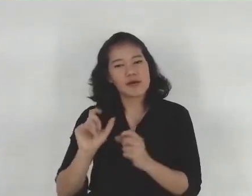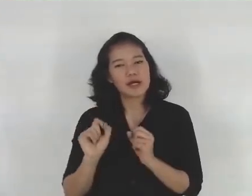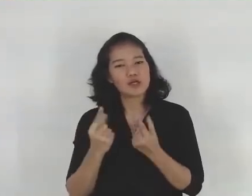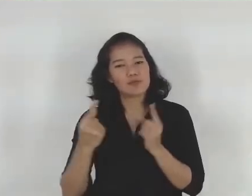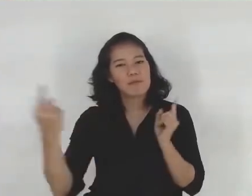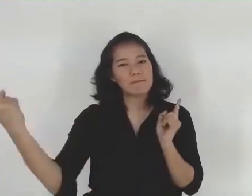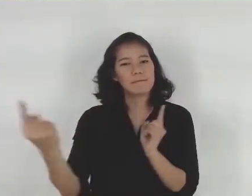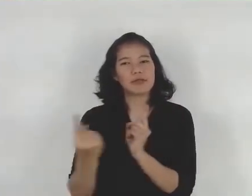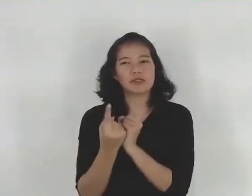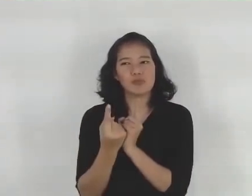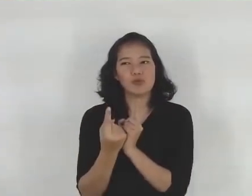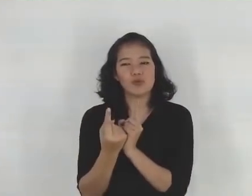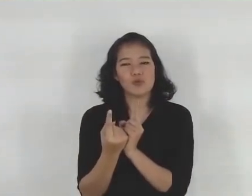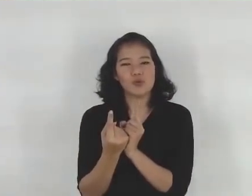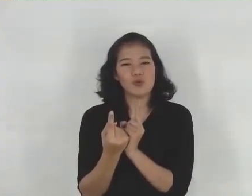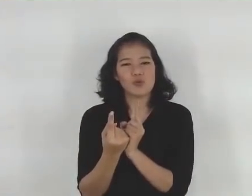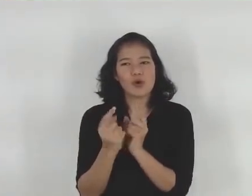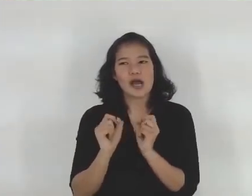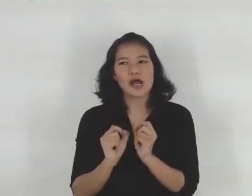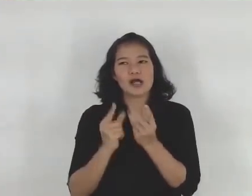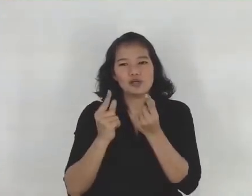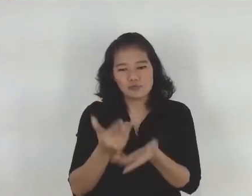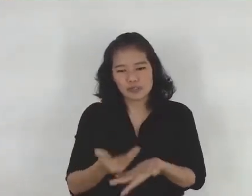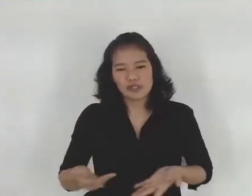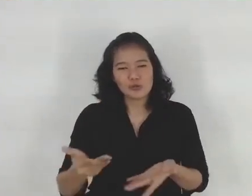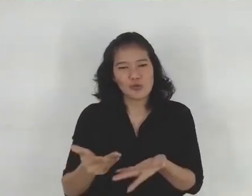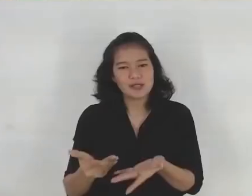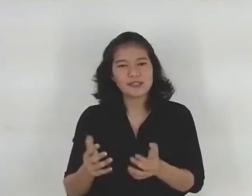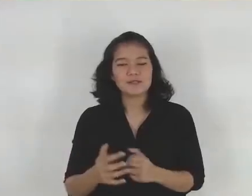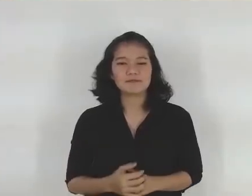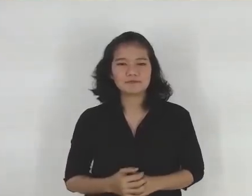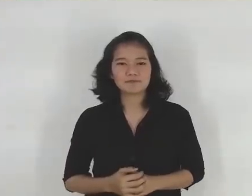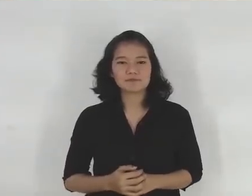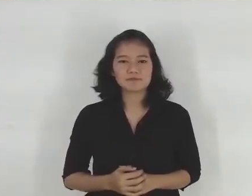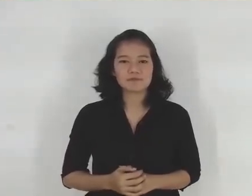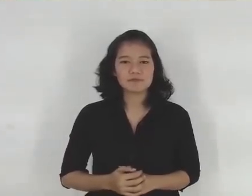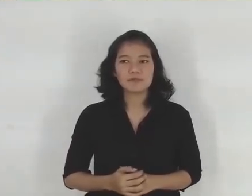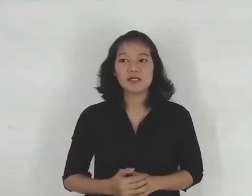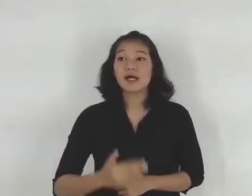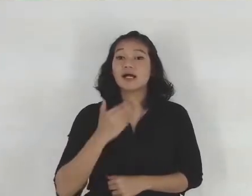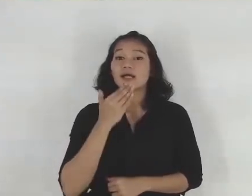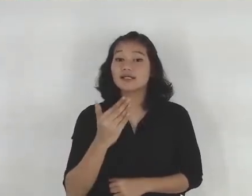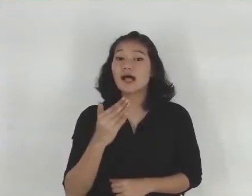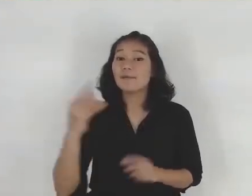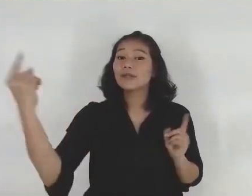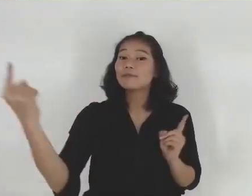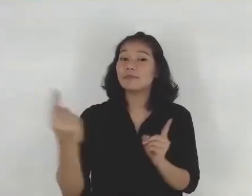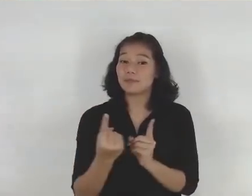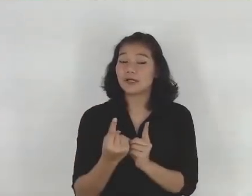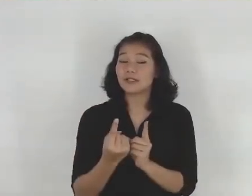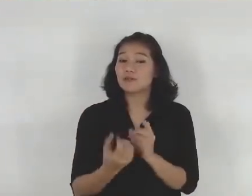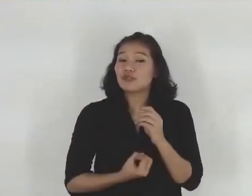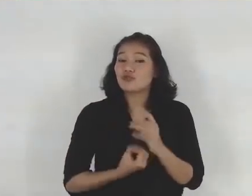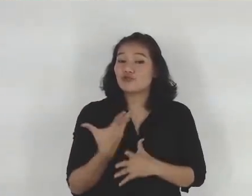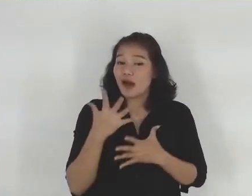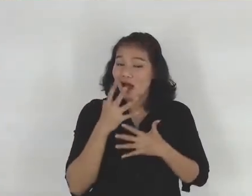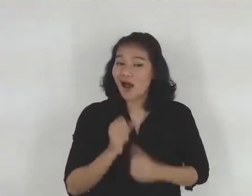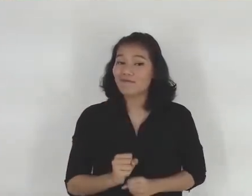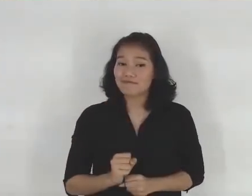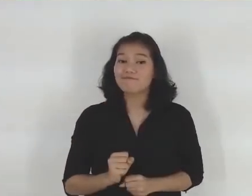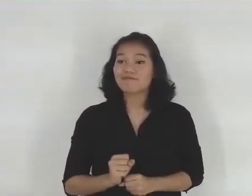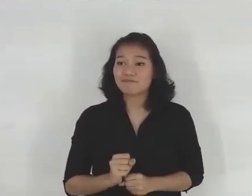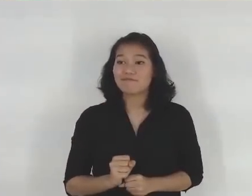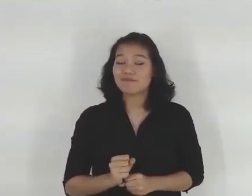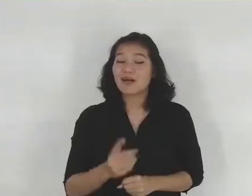perjumpaan kita yang hidup di tengah-tengah kehidupan kita selamat menjumpai sang sumber pengharapan